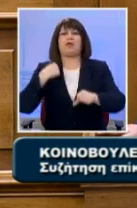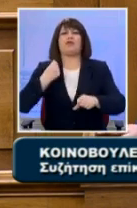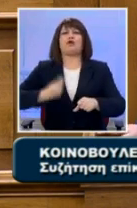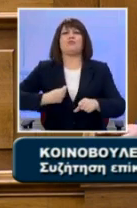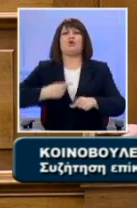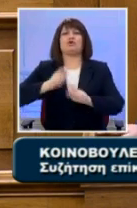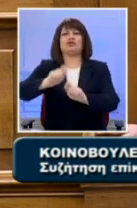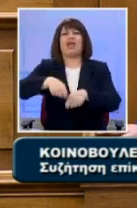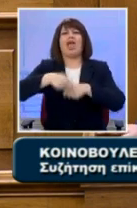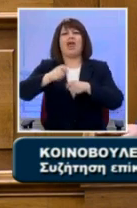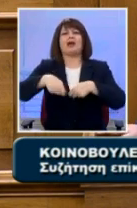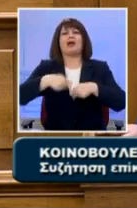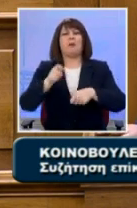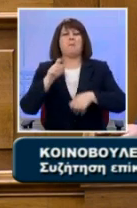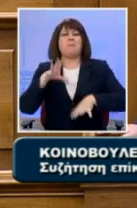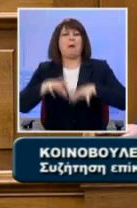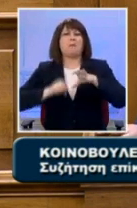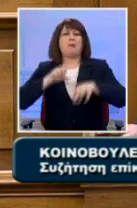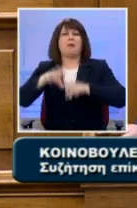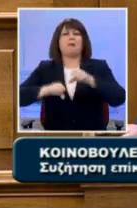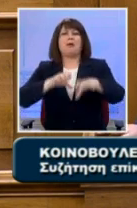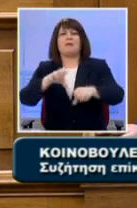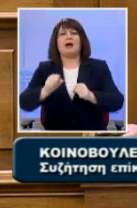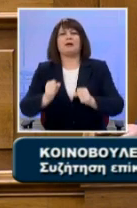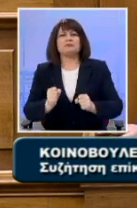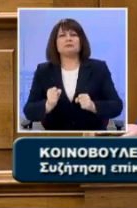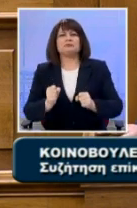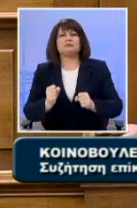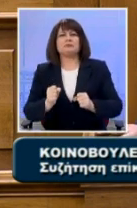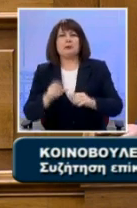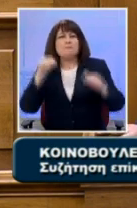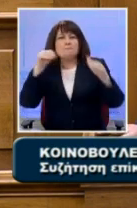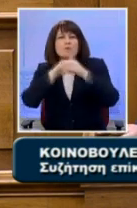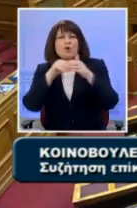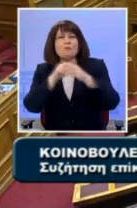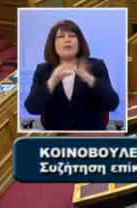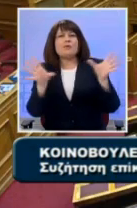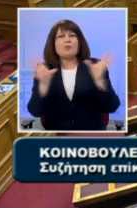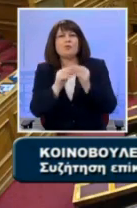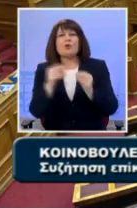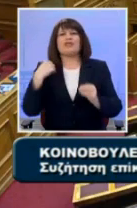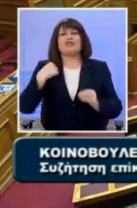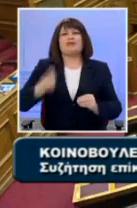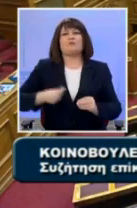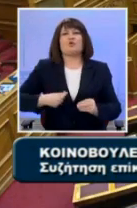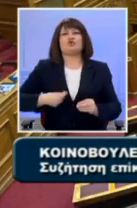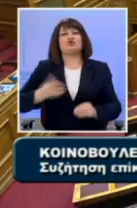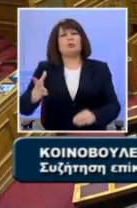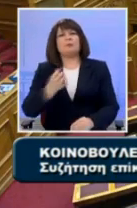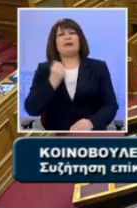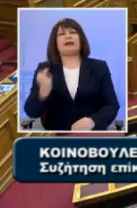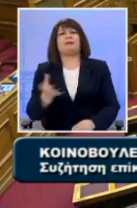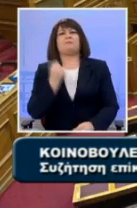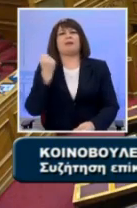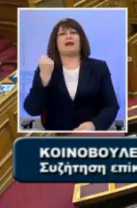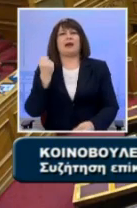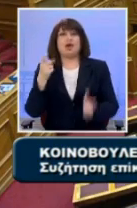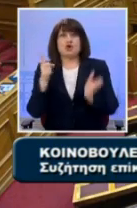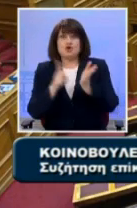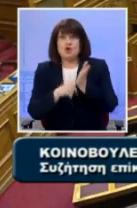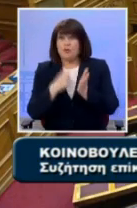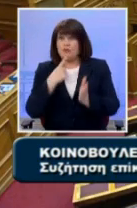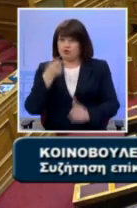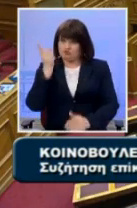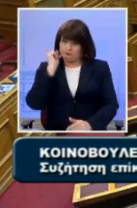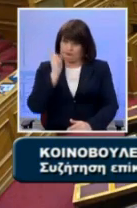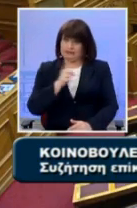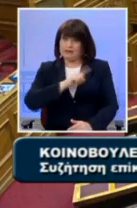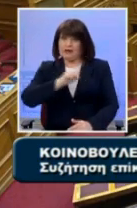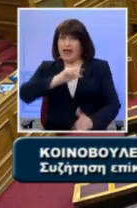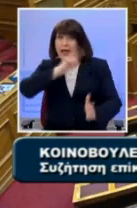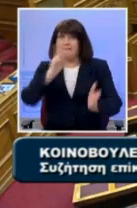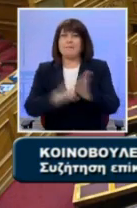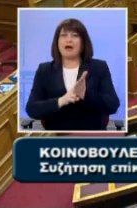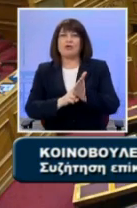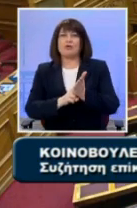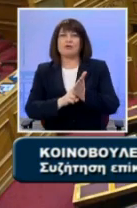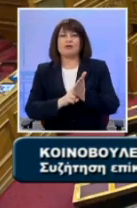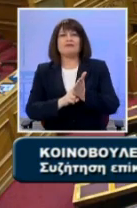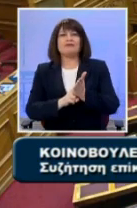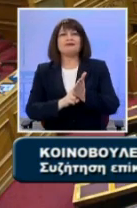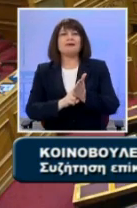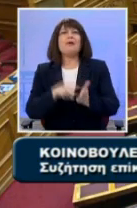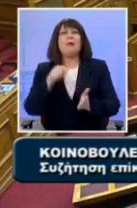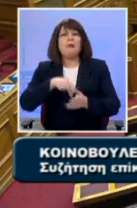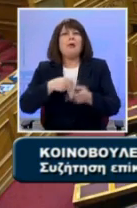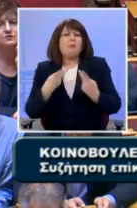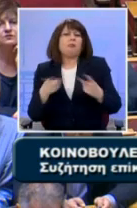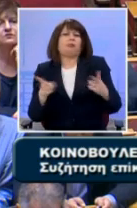έργα, ακόμα περισσότερες προμήθειες του δημοσίου. Αυτό που ακριβώς υποτίθεται ότι ο νόμος αυτός ήθελε να